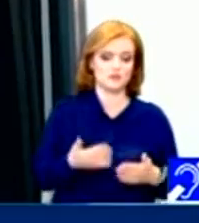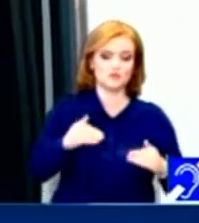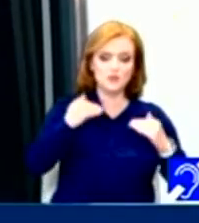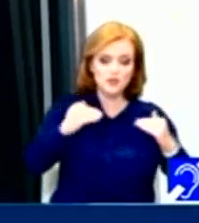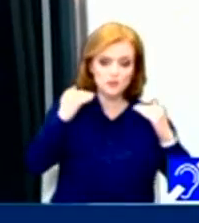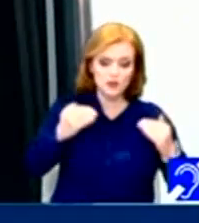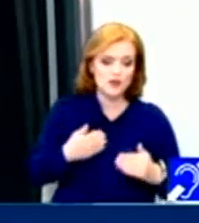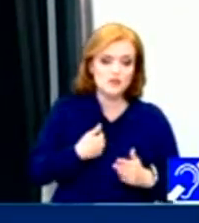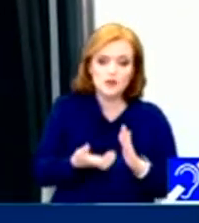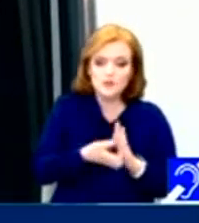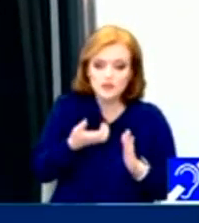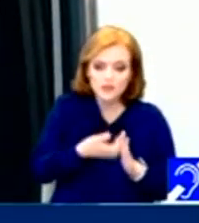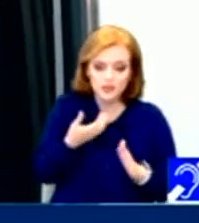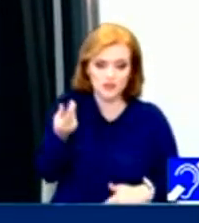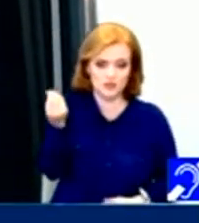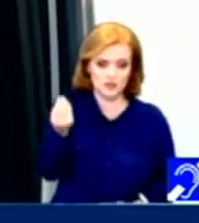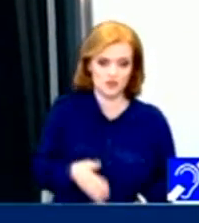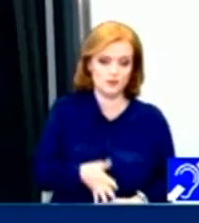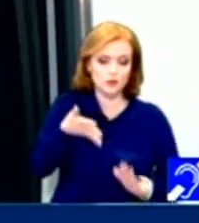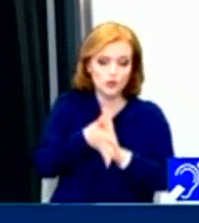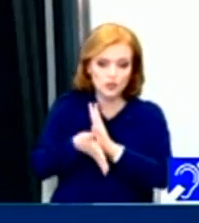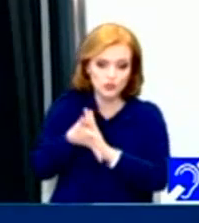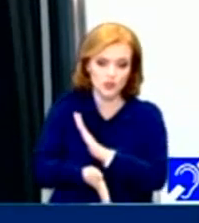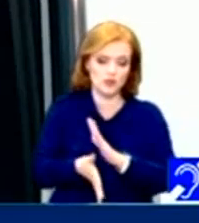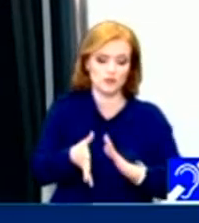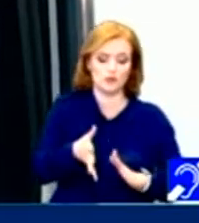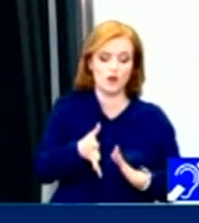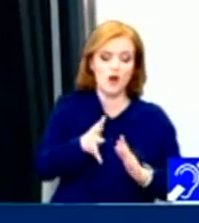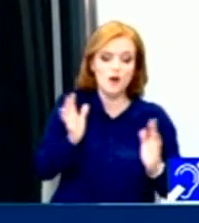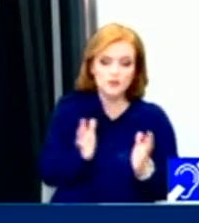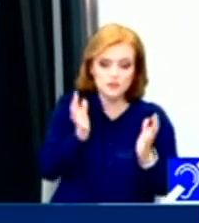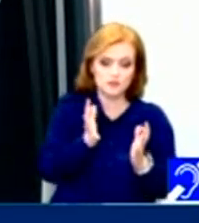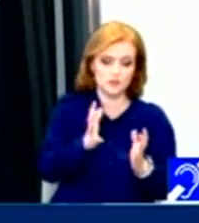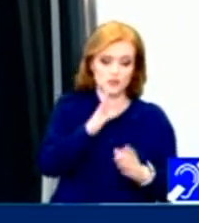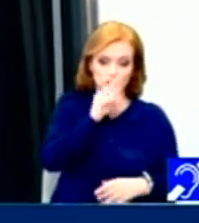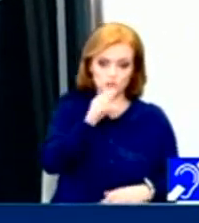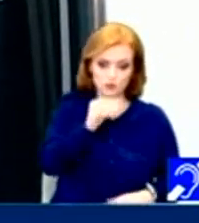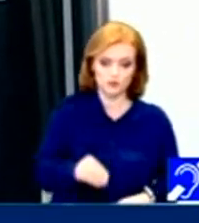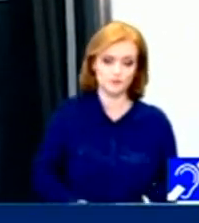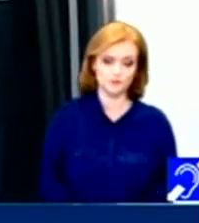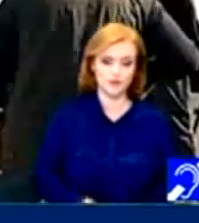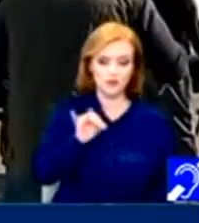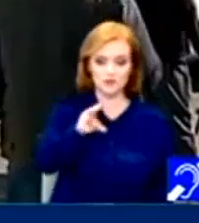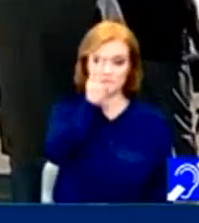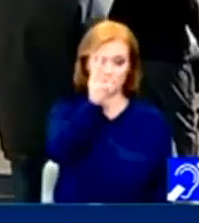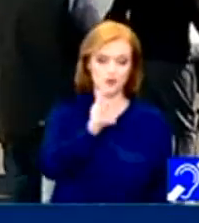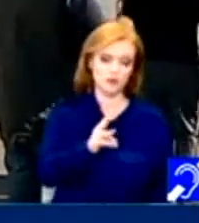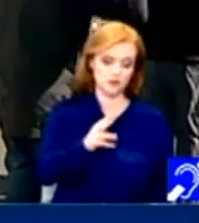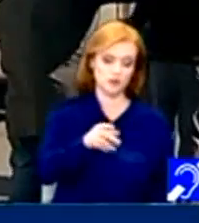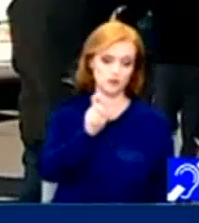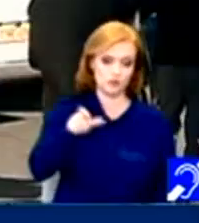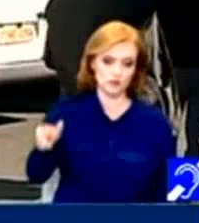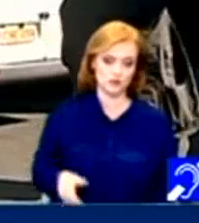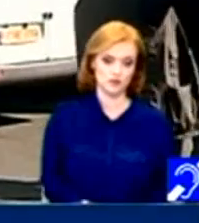nu o să ajung bani pentru cheltuieli și pentru tehnică și pentru salariile oamenilor. Eu am venit să-mi